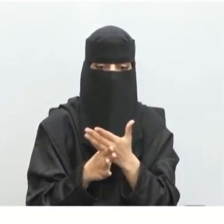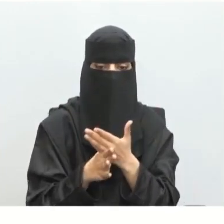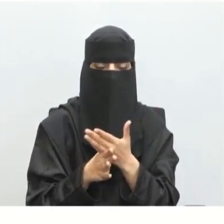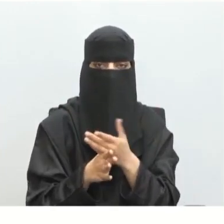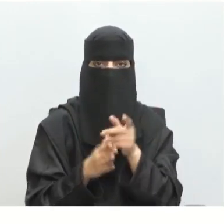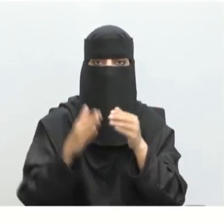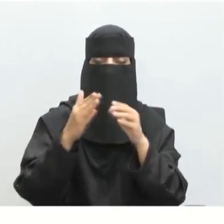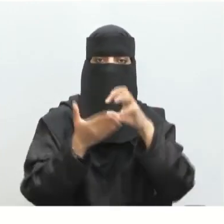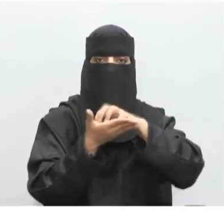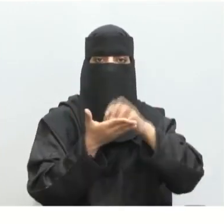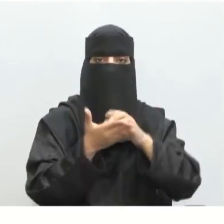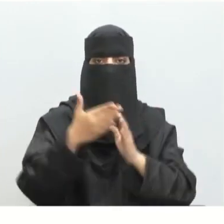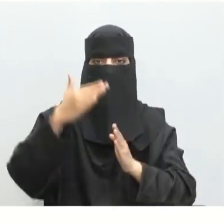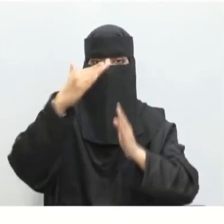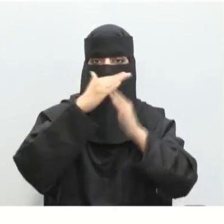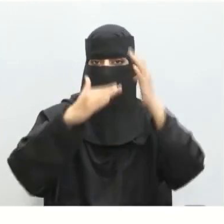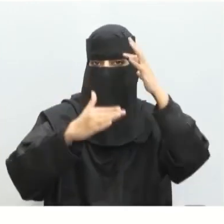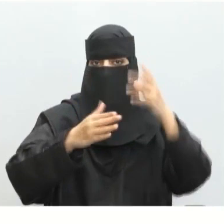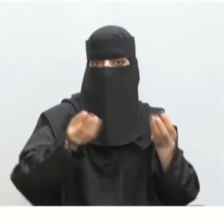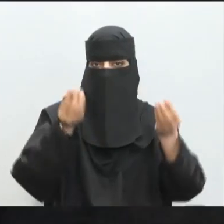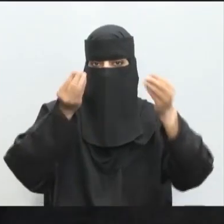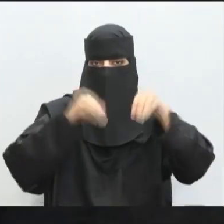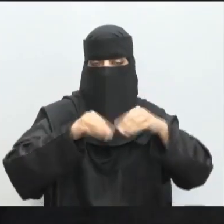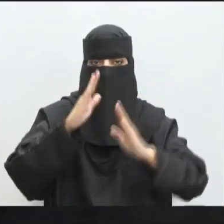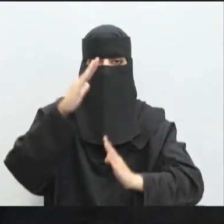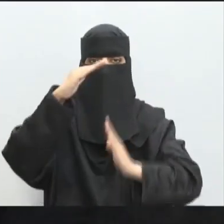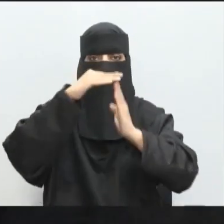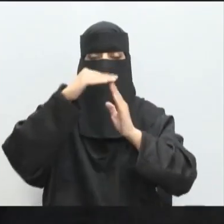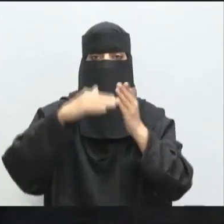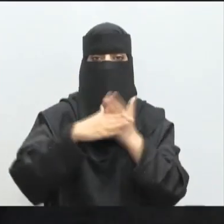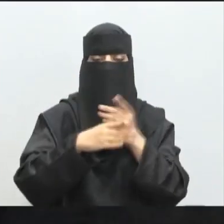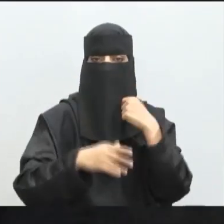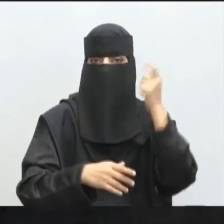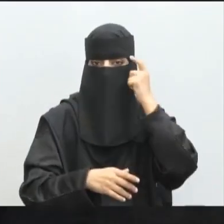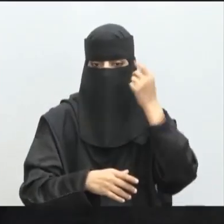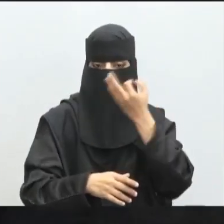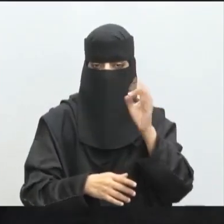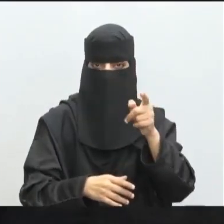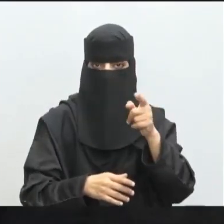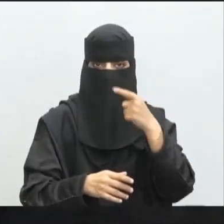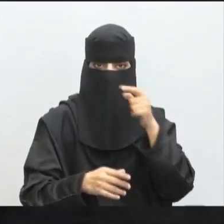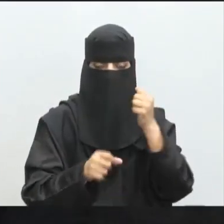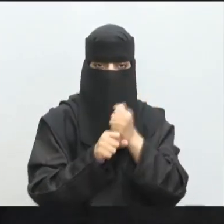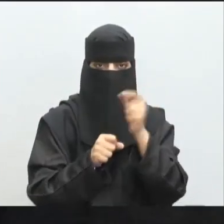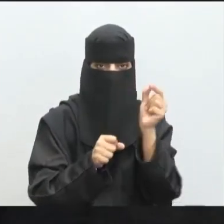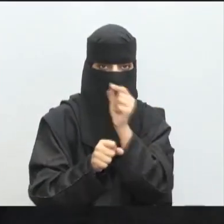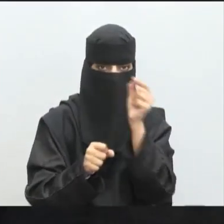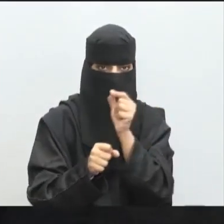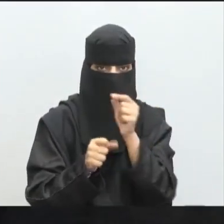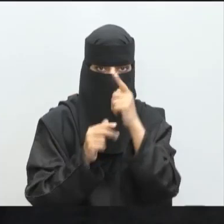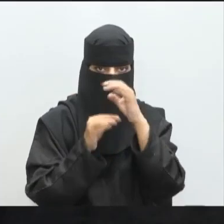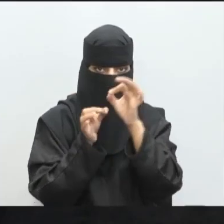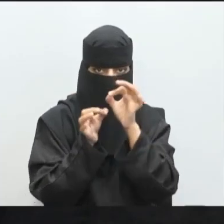على مناطق مرتفعه فكما عرفنا ان خطوط الكنتور كلما زادت نسبه